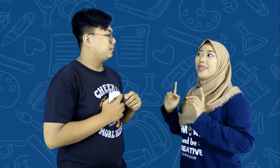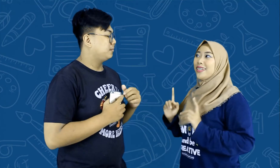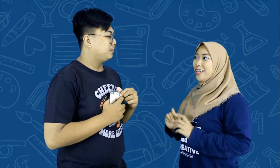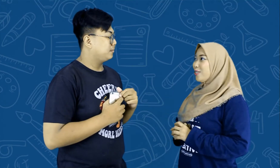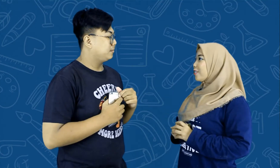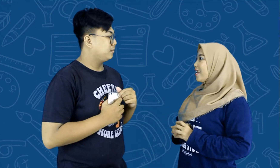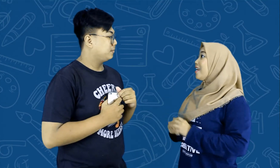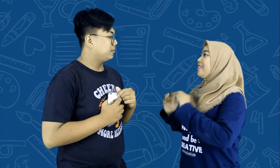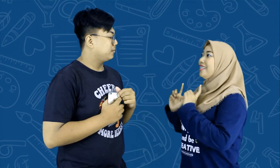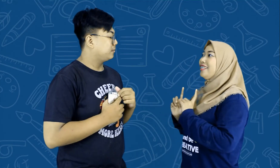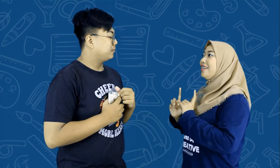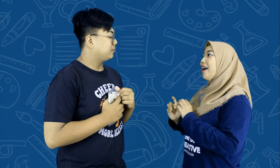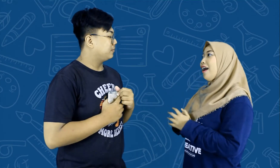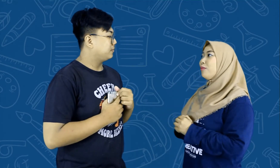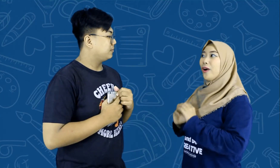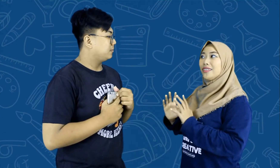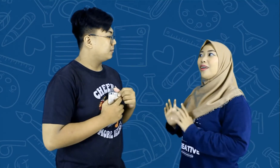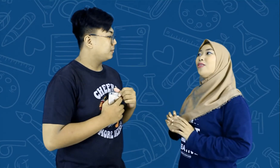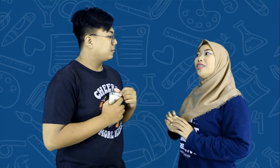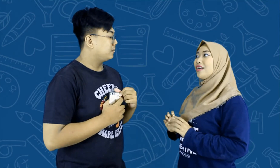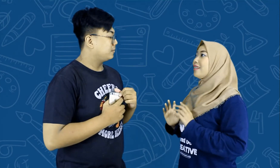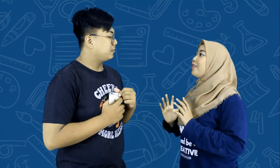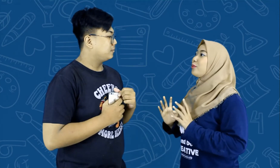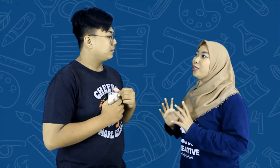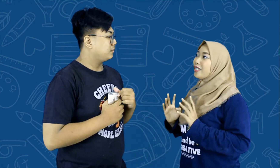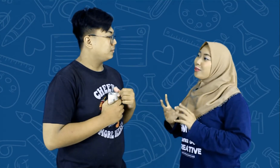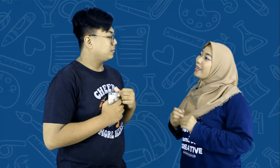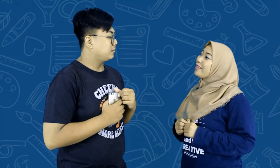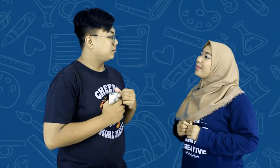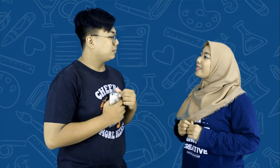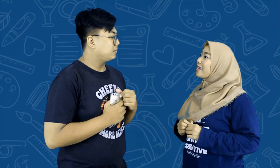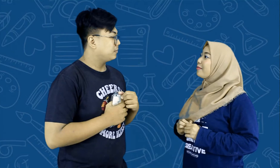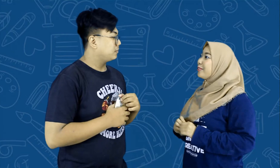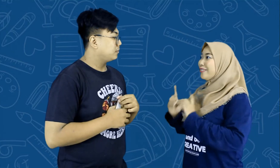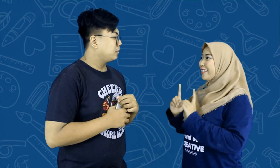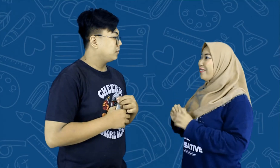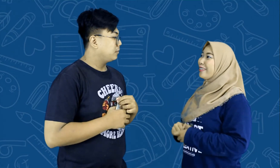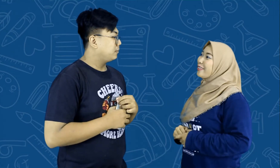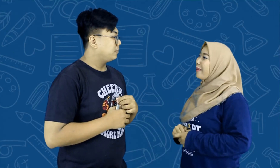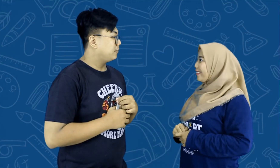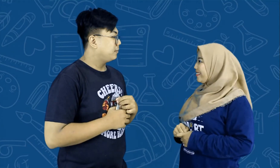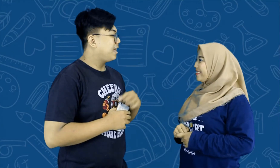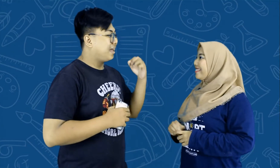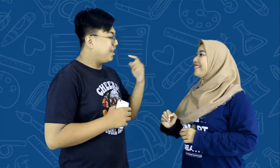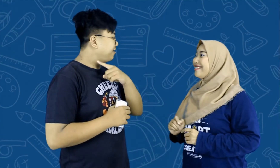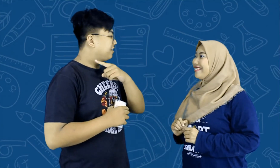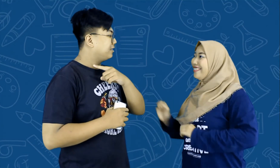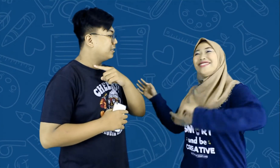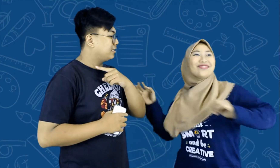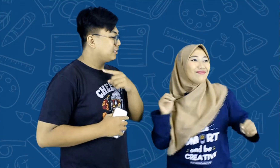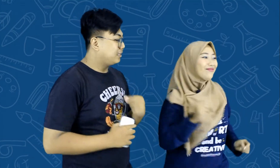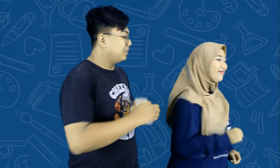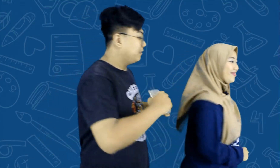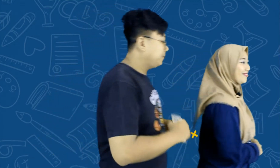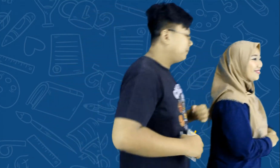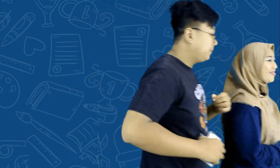kan berasal dari Jogja. Jadi aku mau ngasih tahu nih rasanya gudeg itu kayak gimana ke kamu. Yuk ikut ke rumah aku. Ayo. Yuk.